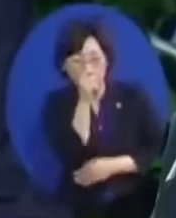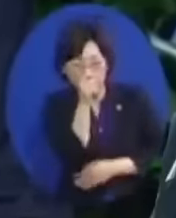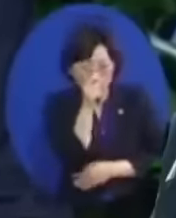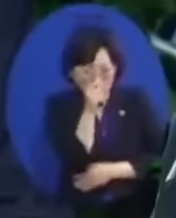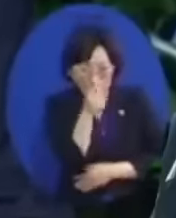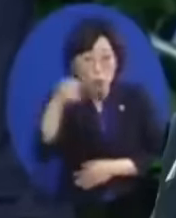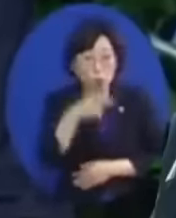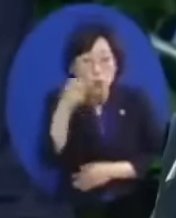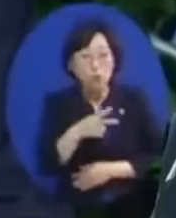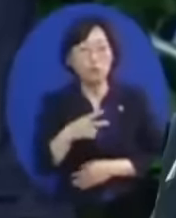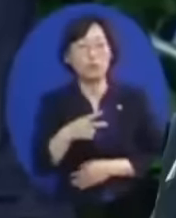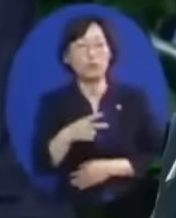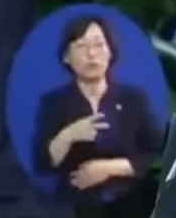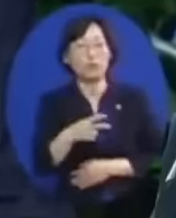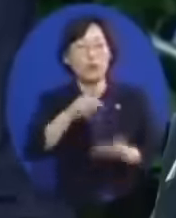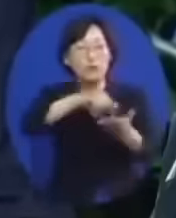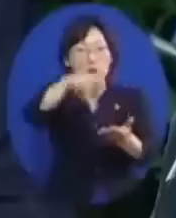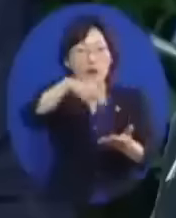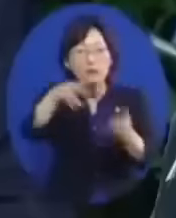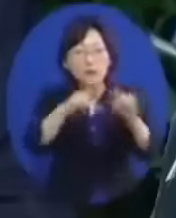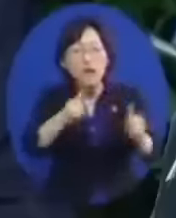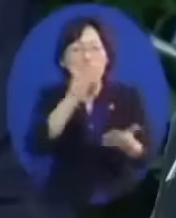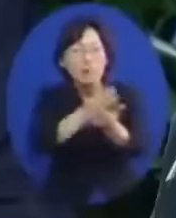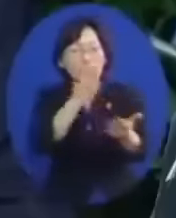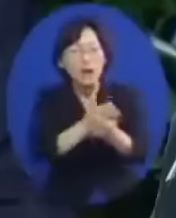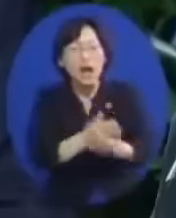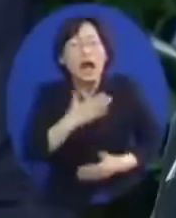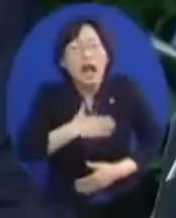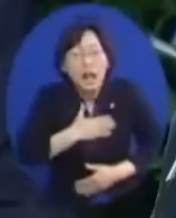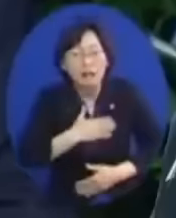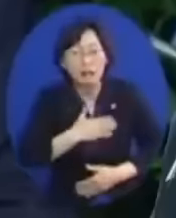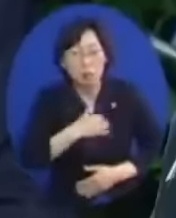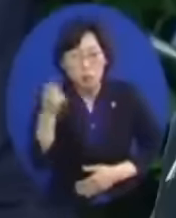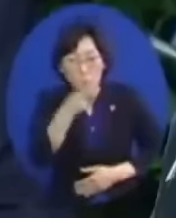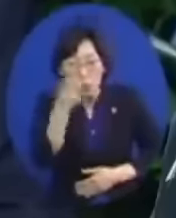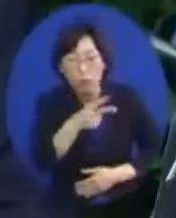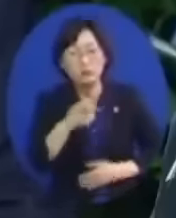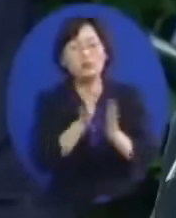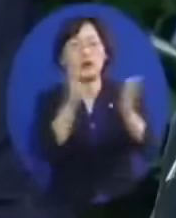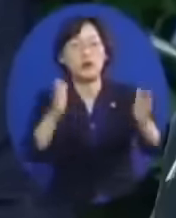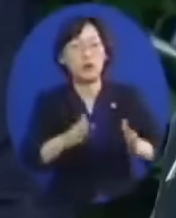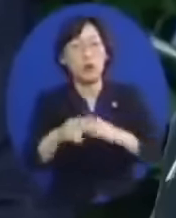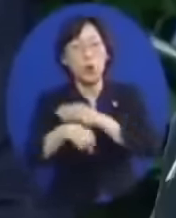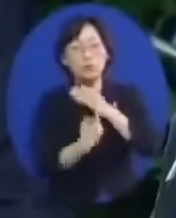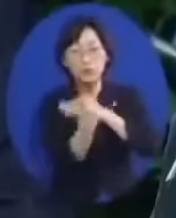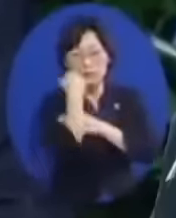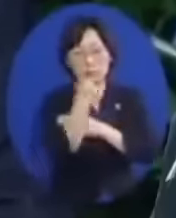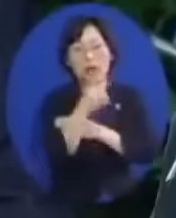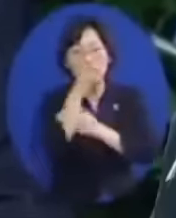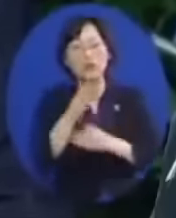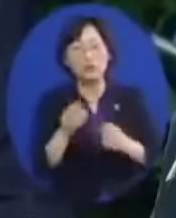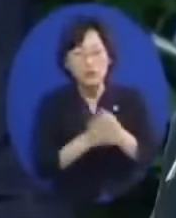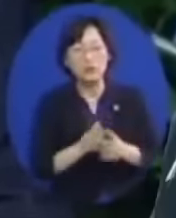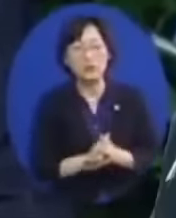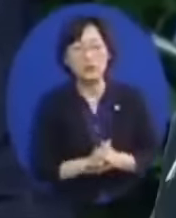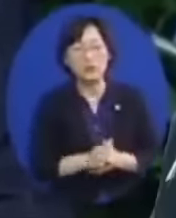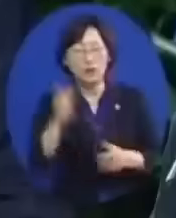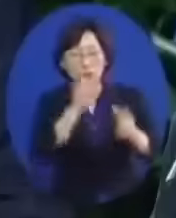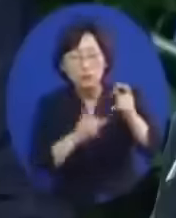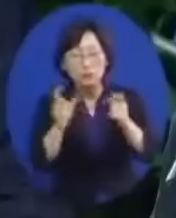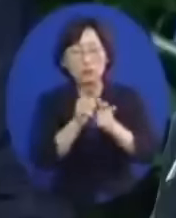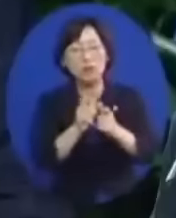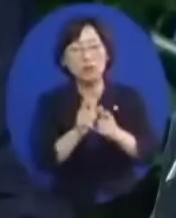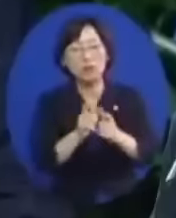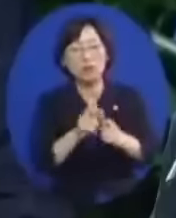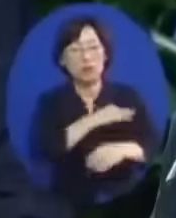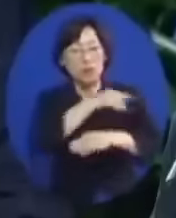늘 도박해요. 방탕한 사람도 방탕 안 한다 안 한다 하면서 늘 방탕해요. 자기 힘으로 못하는 그런 것입니다. 거기에다가